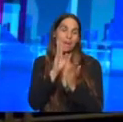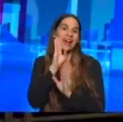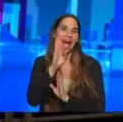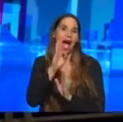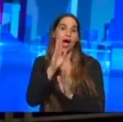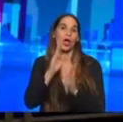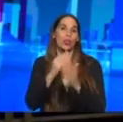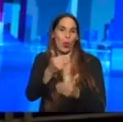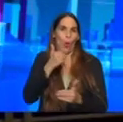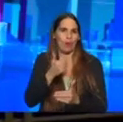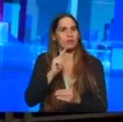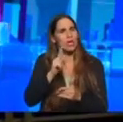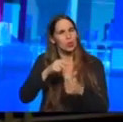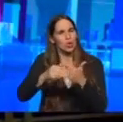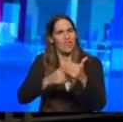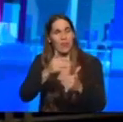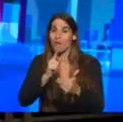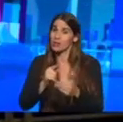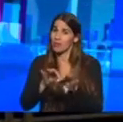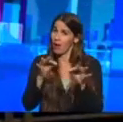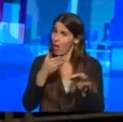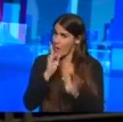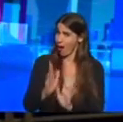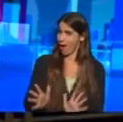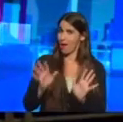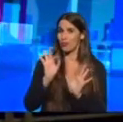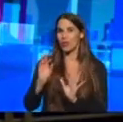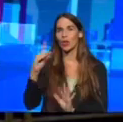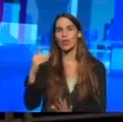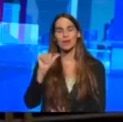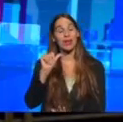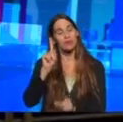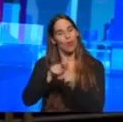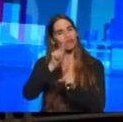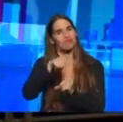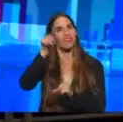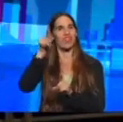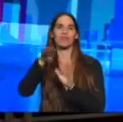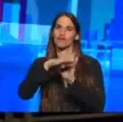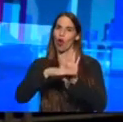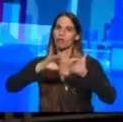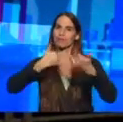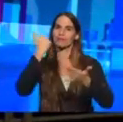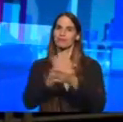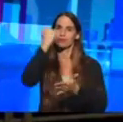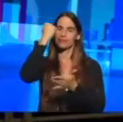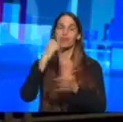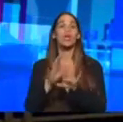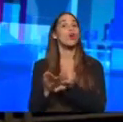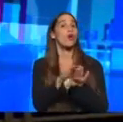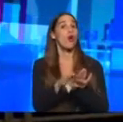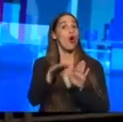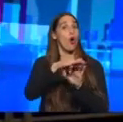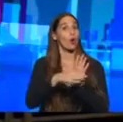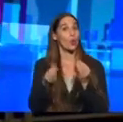אבל זו התחלה לא רעה בכלל עבור חבר הכנסת דודי אמסלם, שיכול לסמן וי על החוק הזה. חוק נוסף שעובר אגב,